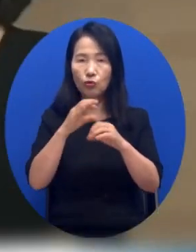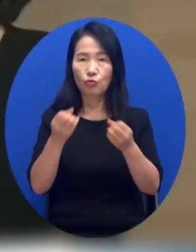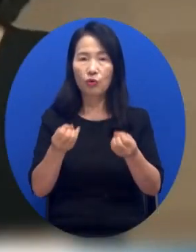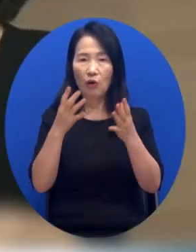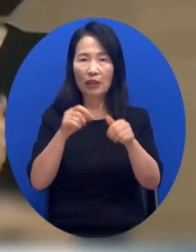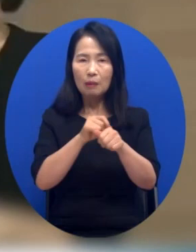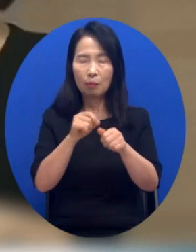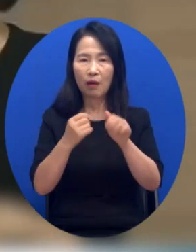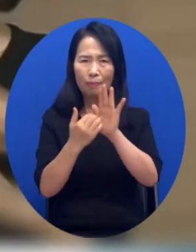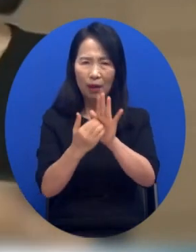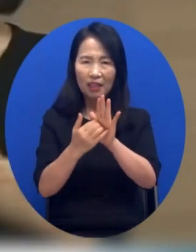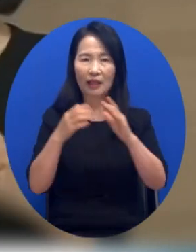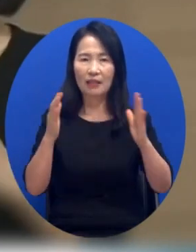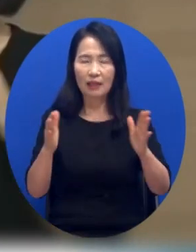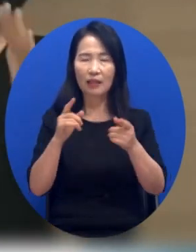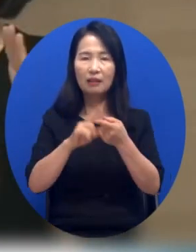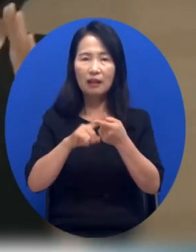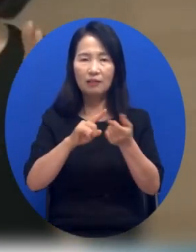발표했습니다.